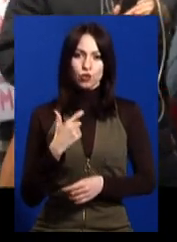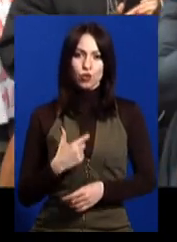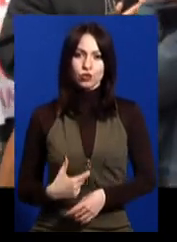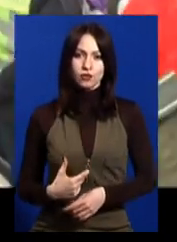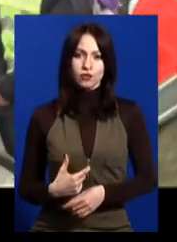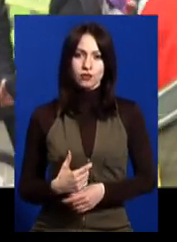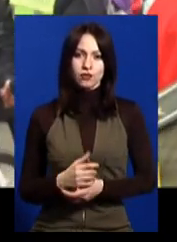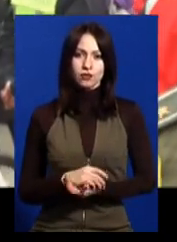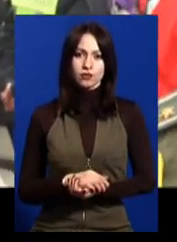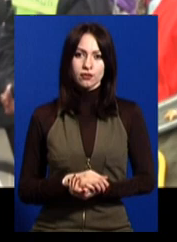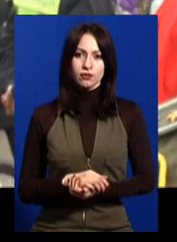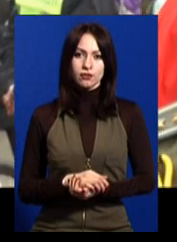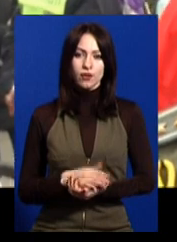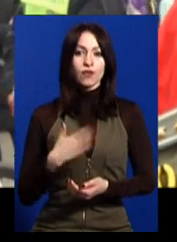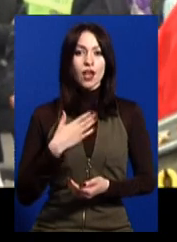особистість.